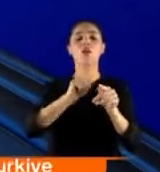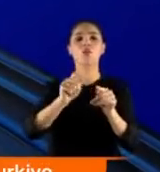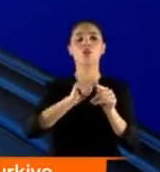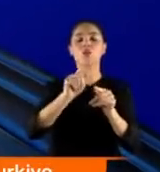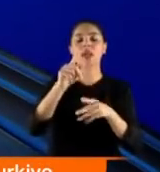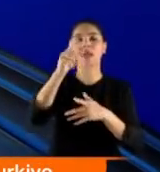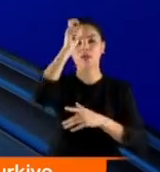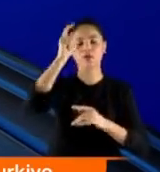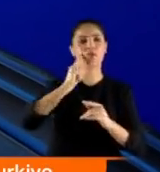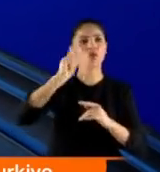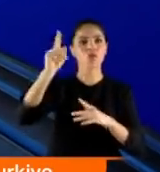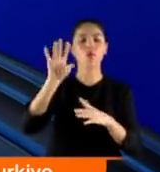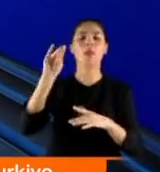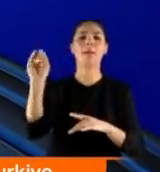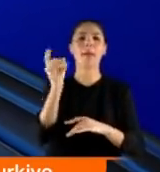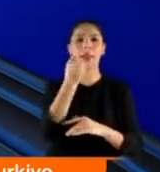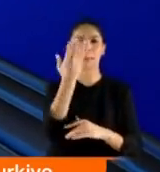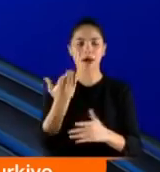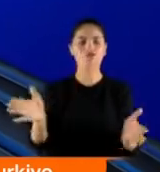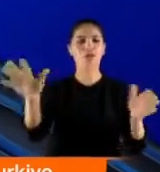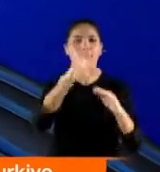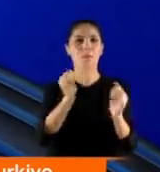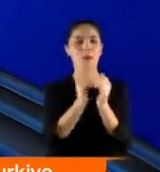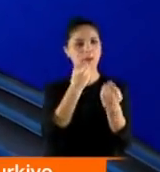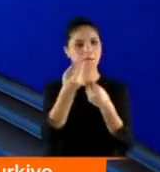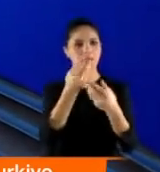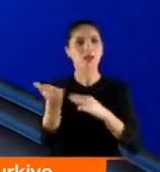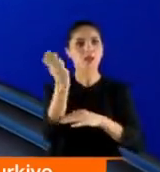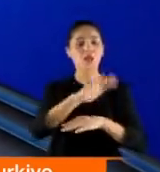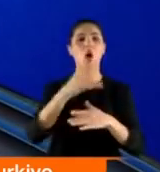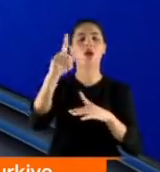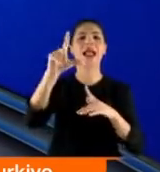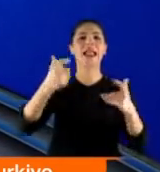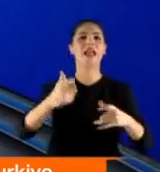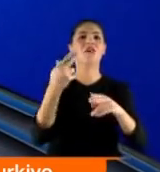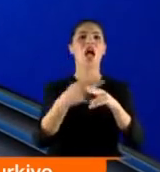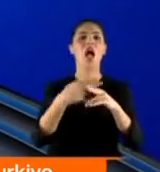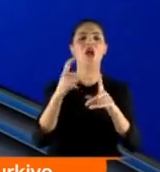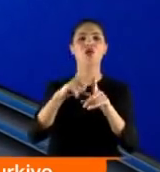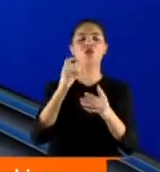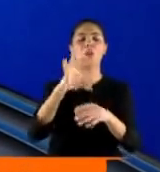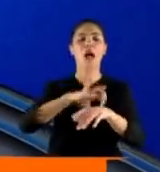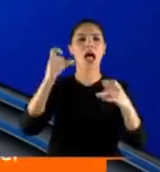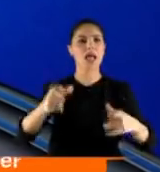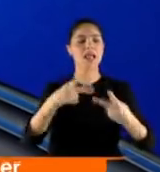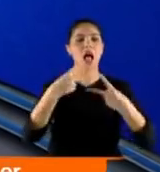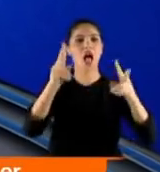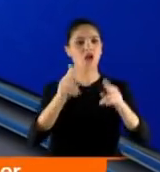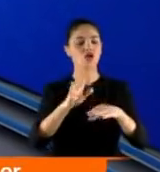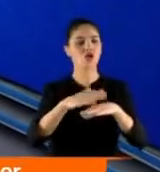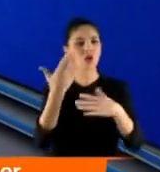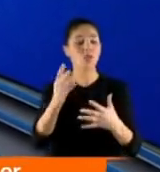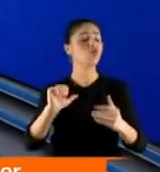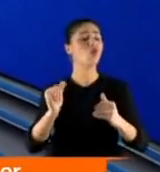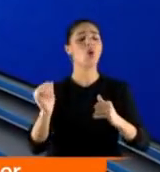ve MHP lideri Devlet Bahçeli ile yemek yedi. Sonrasında da Lefkoşa Acil Durum Hastanesi'nin açılışını yaptı. Çok önemli mesajları